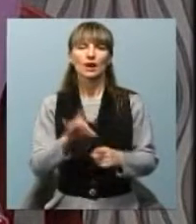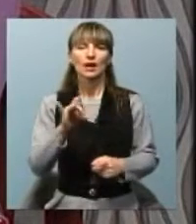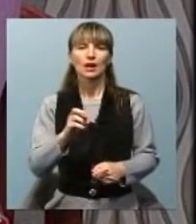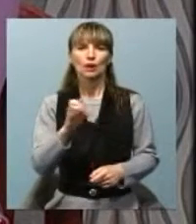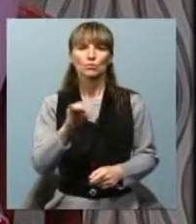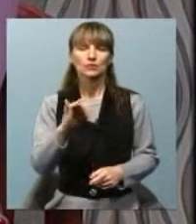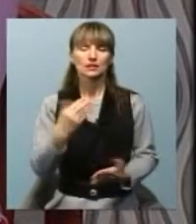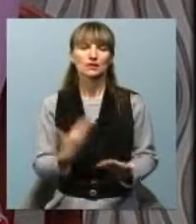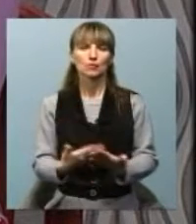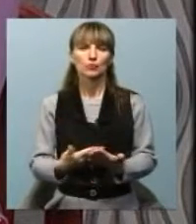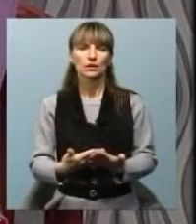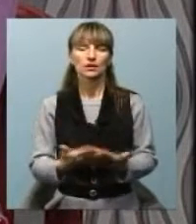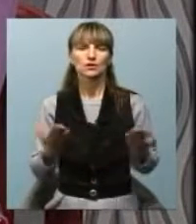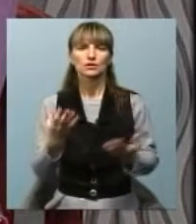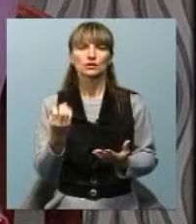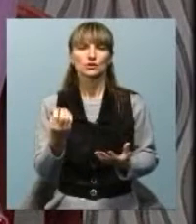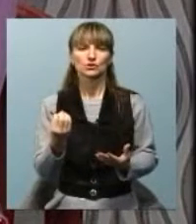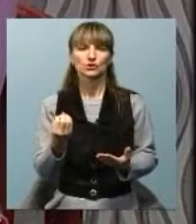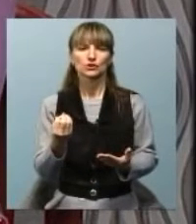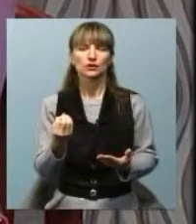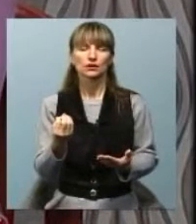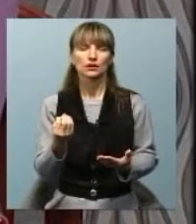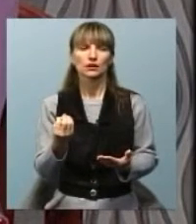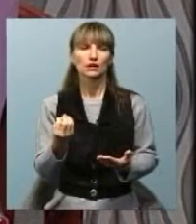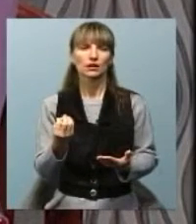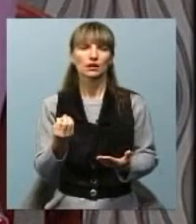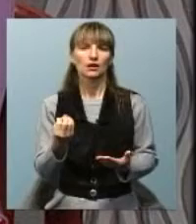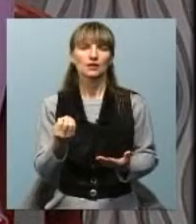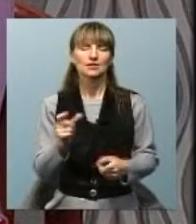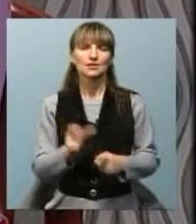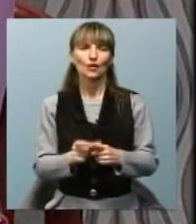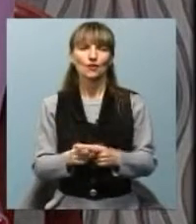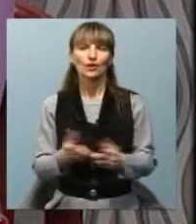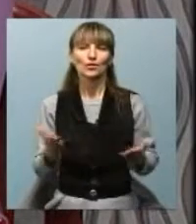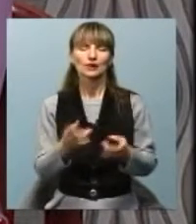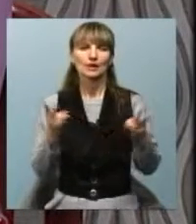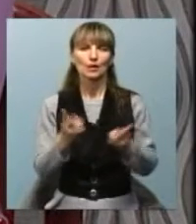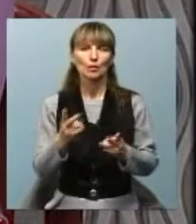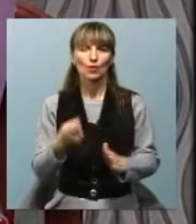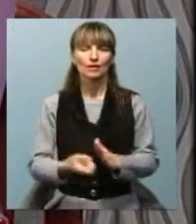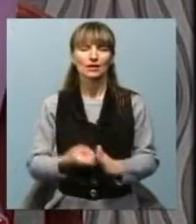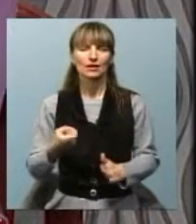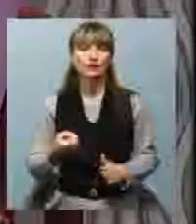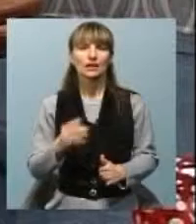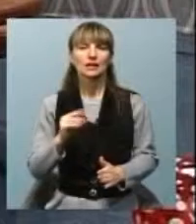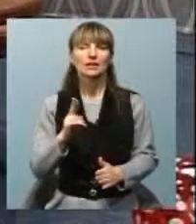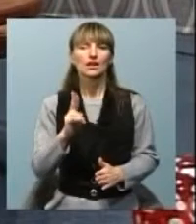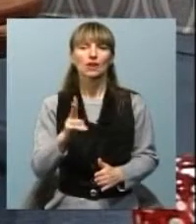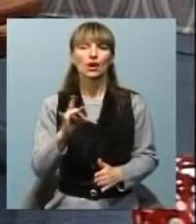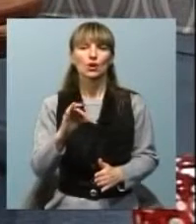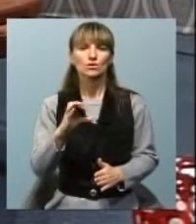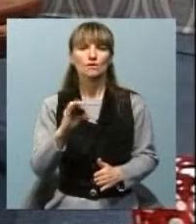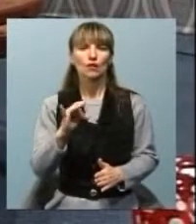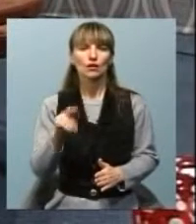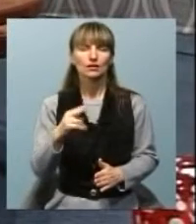Ребуси, наприклад, якісь ще такі певні слова, котрі треба відгадувати. І кросворд не є